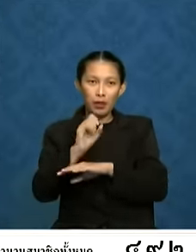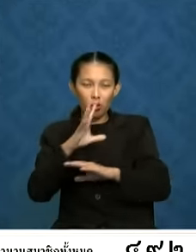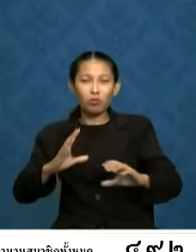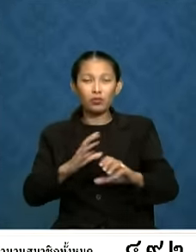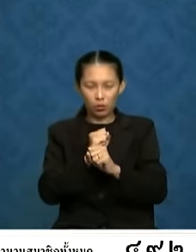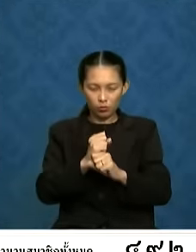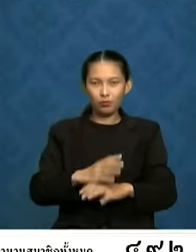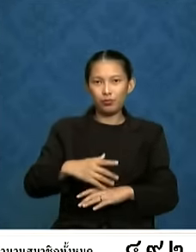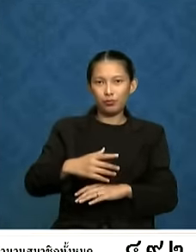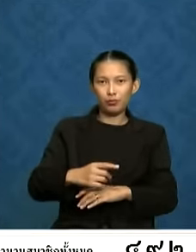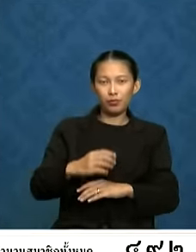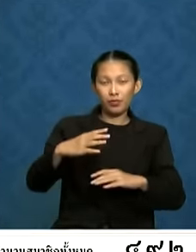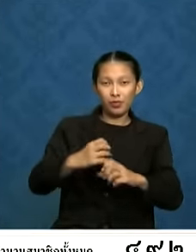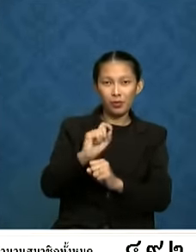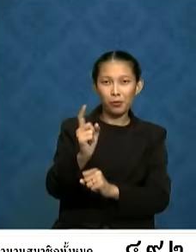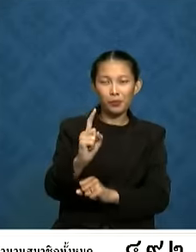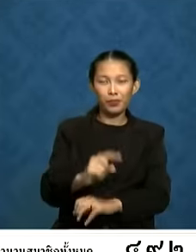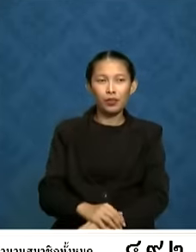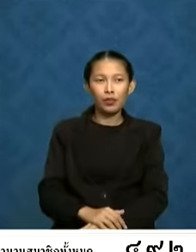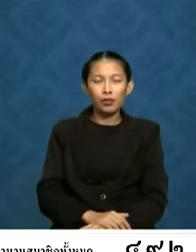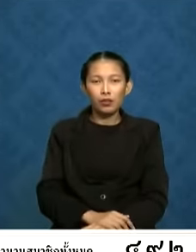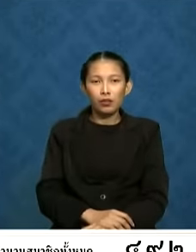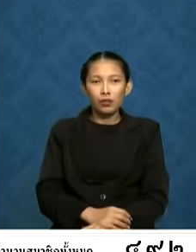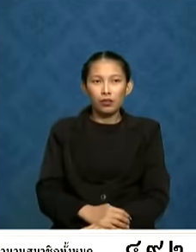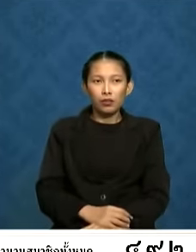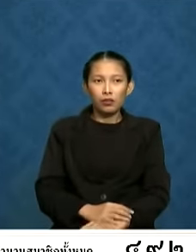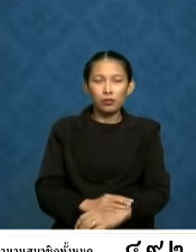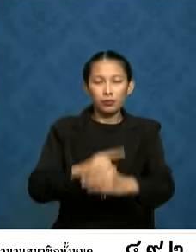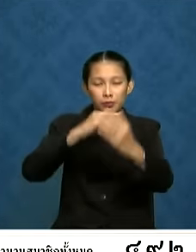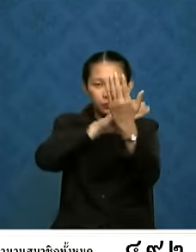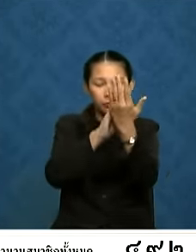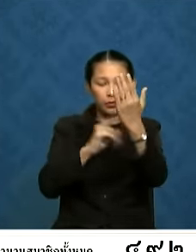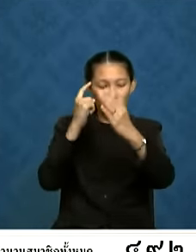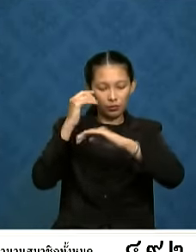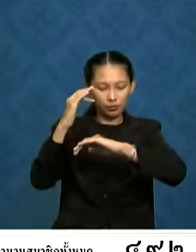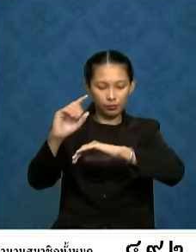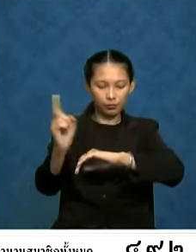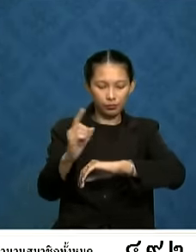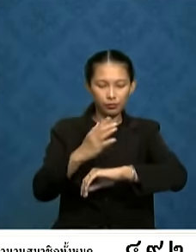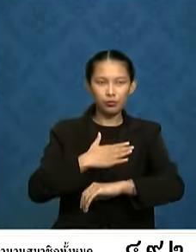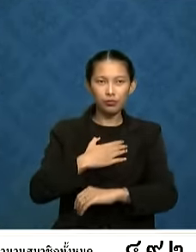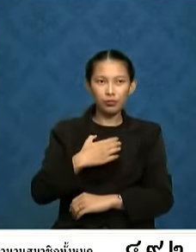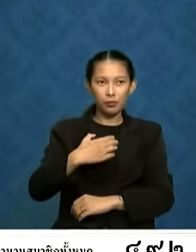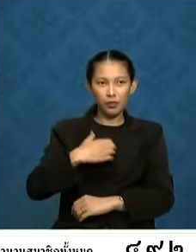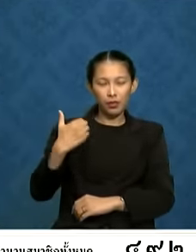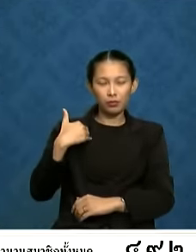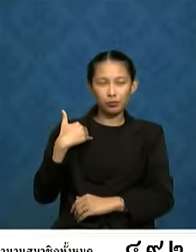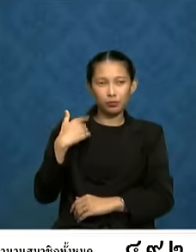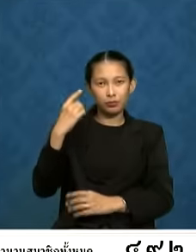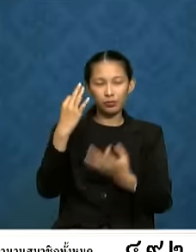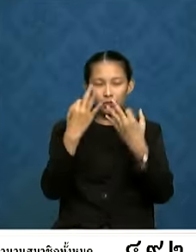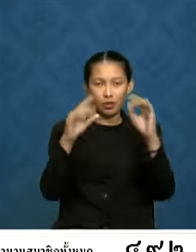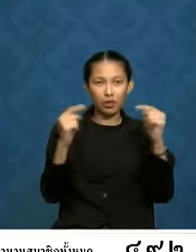อย่างนี้ครับท่านประธานครับผมคิดว่าประเทศที่เราฝันคือประเทศที่เราอยากให้มีเสรีภาพทางความ